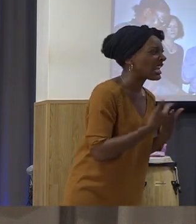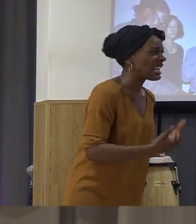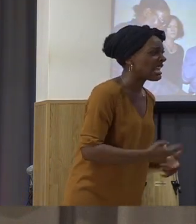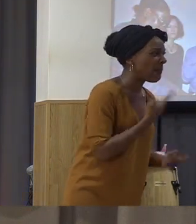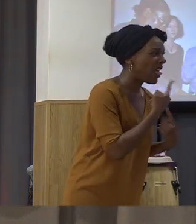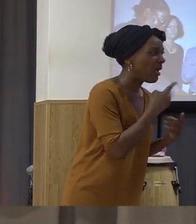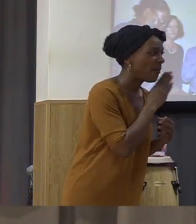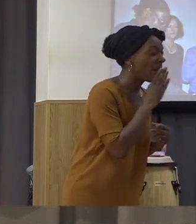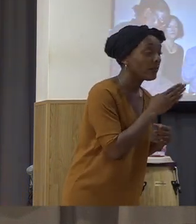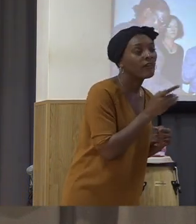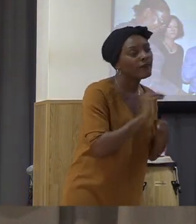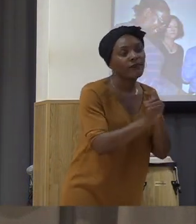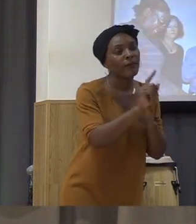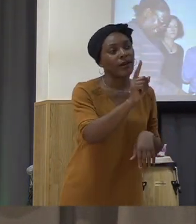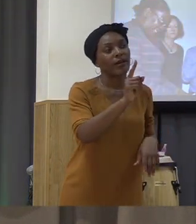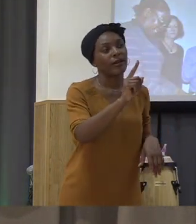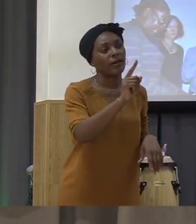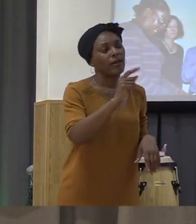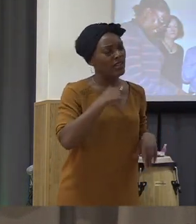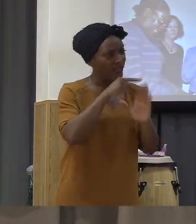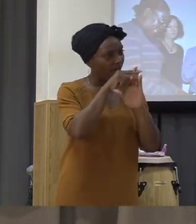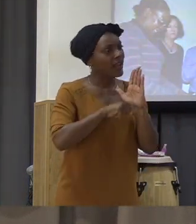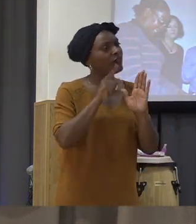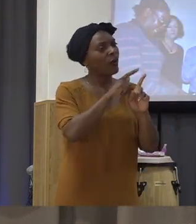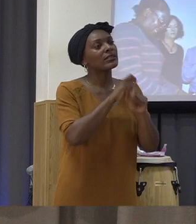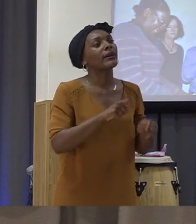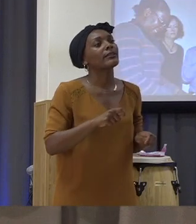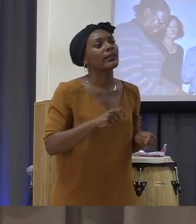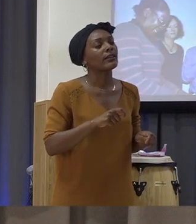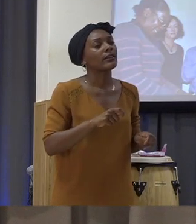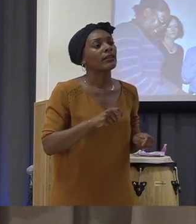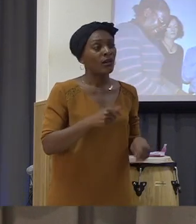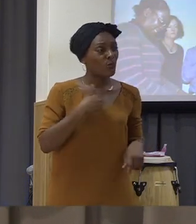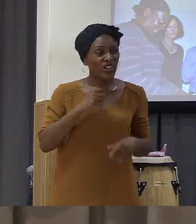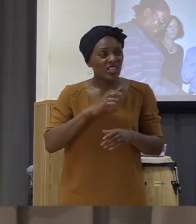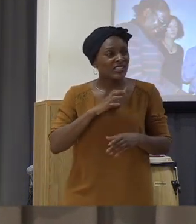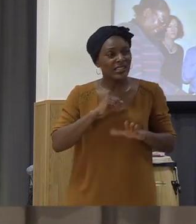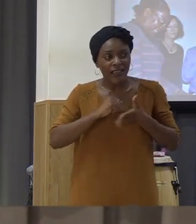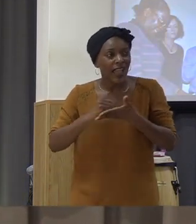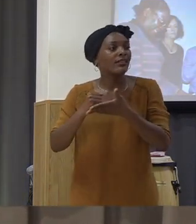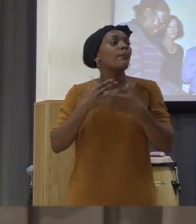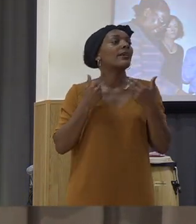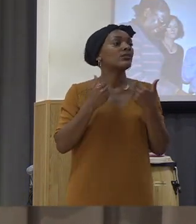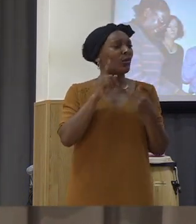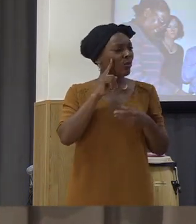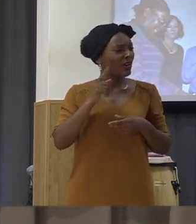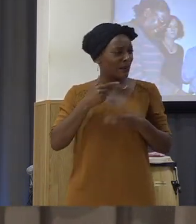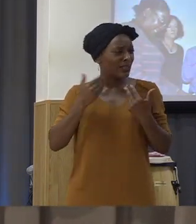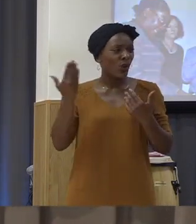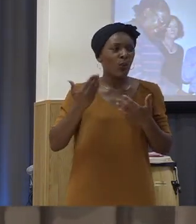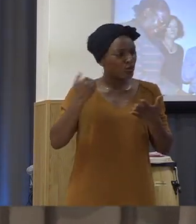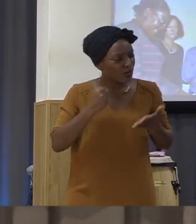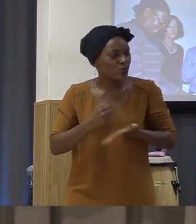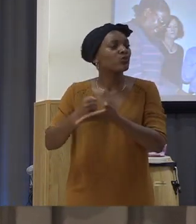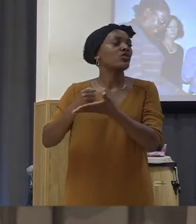nous. Mais en tout cas, j'ai toujours cherché à être un appui, une aide pour les pasteurs, parce qu'ils ont besoin d'être